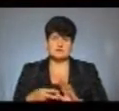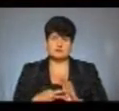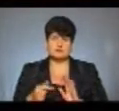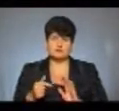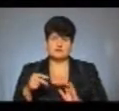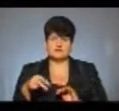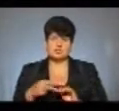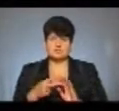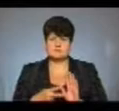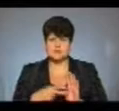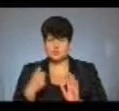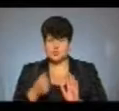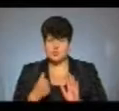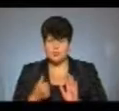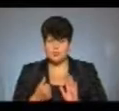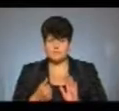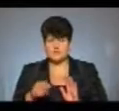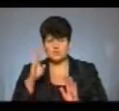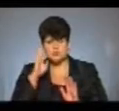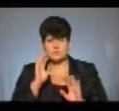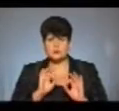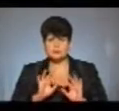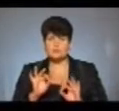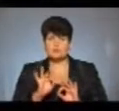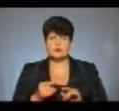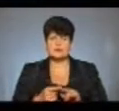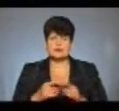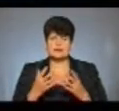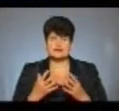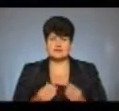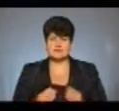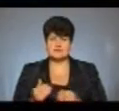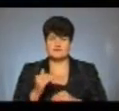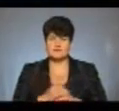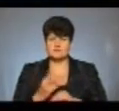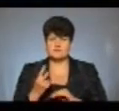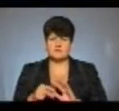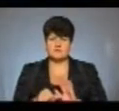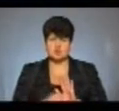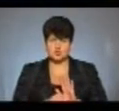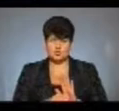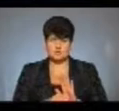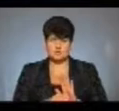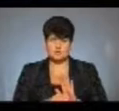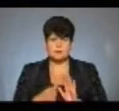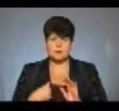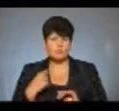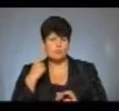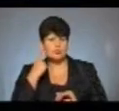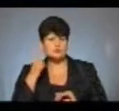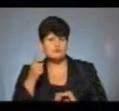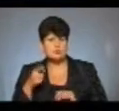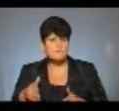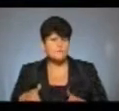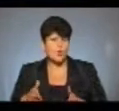грудня 2017 року. Чоловік розповів про цей день. З вечора 26-го ми почули в